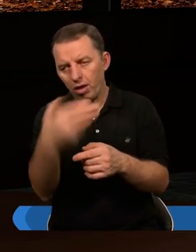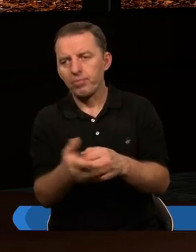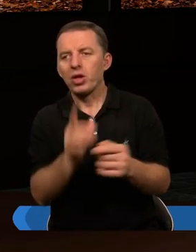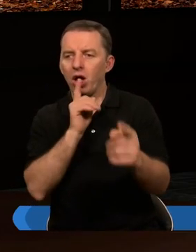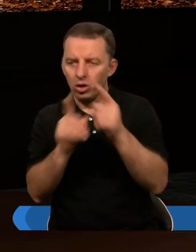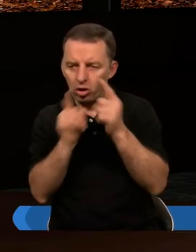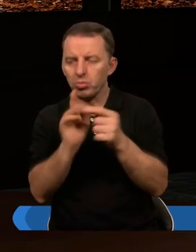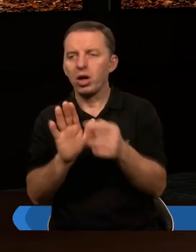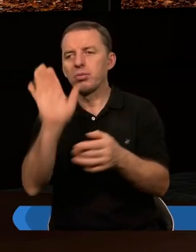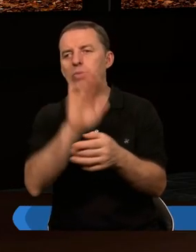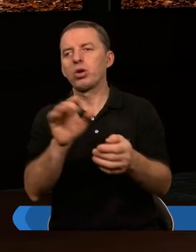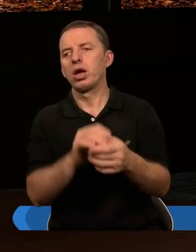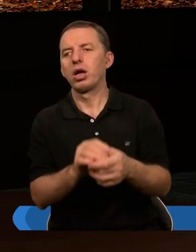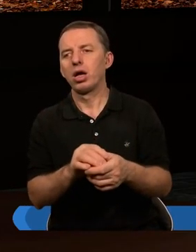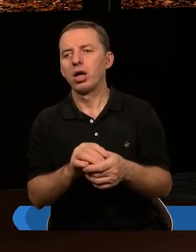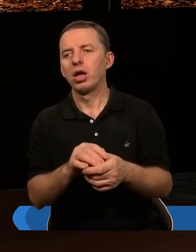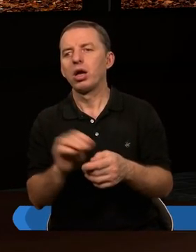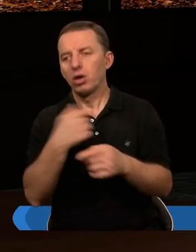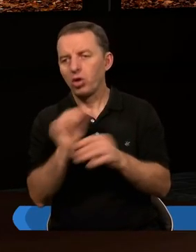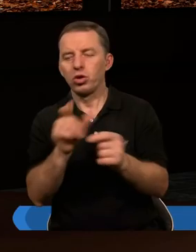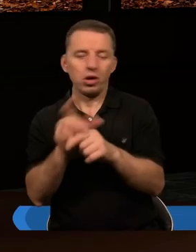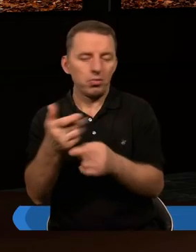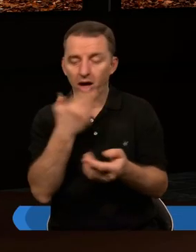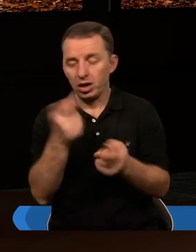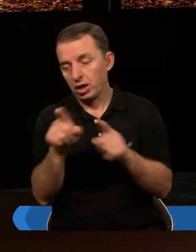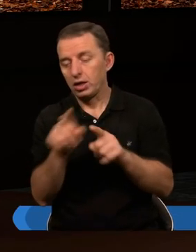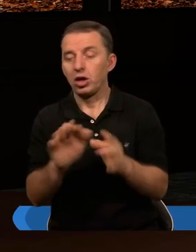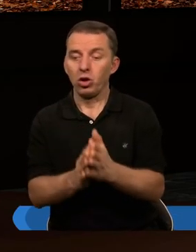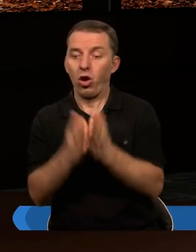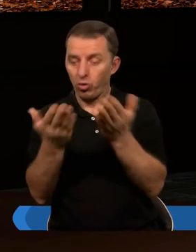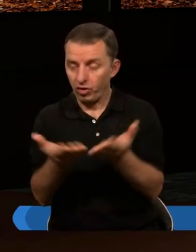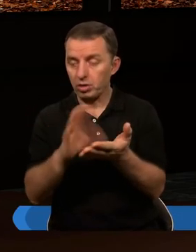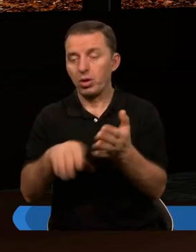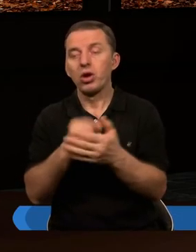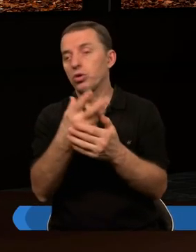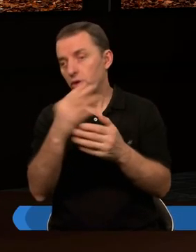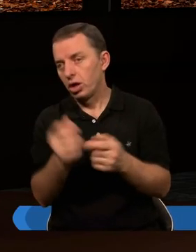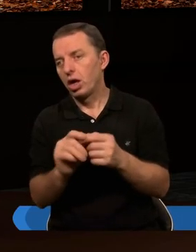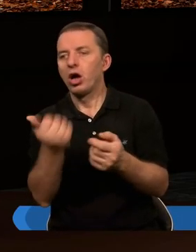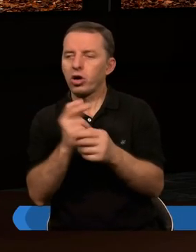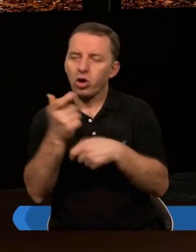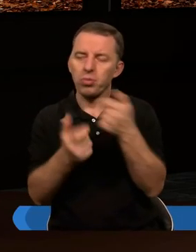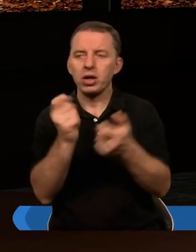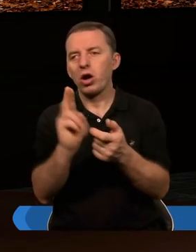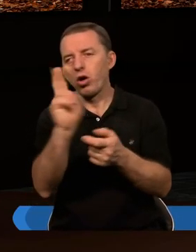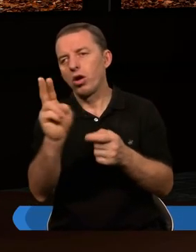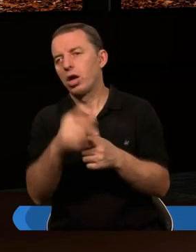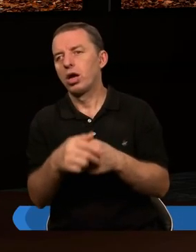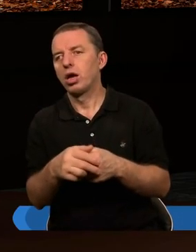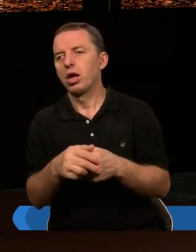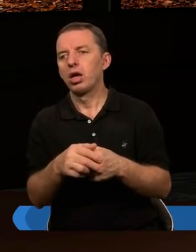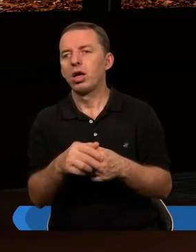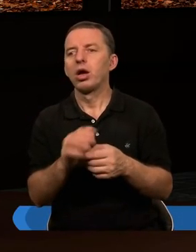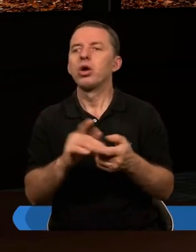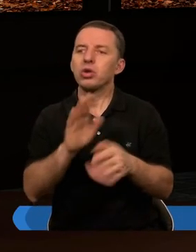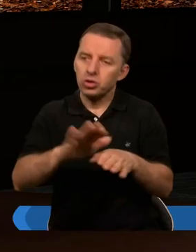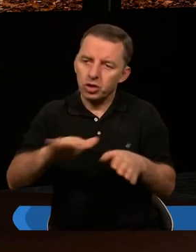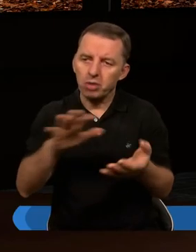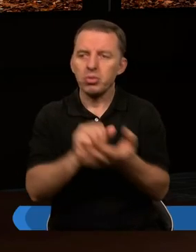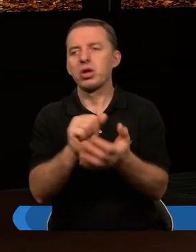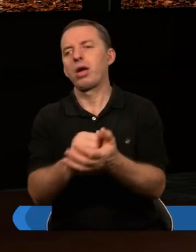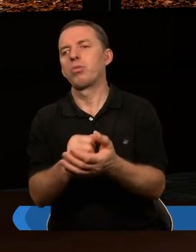rozmawiam sobie z Bogiem bez względu na to, czy otworzę Biblię w danym momencie, czy też nie. Robię cokolwiek, rozmawiam. Czy się z